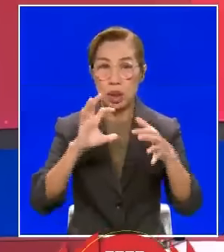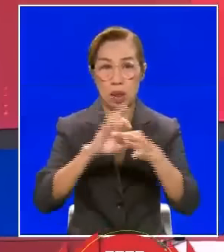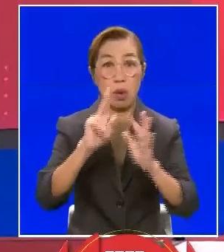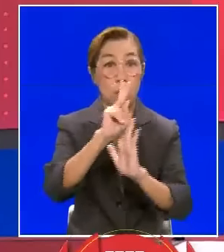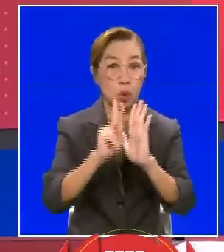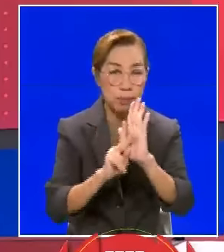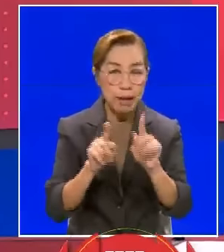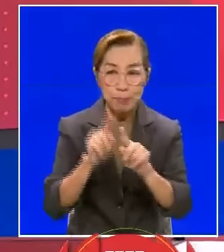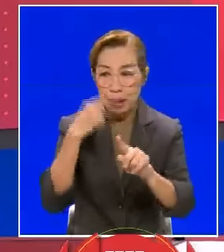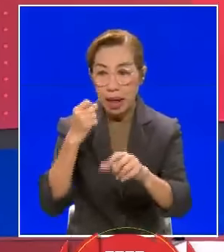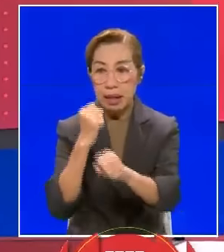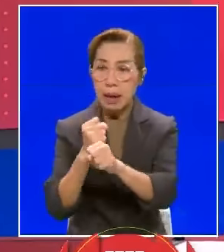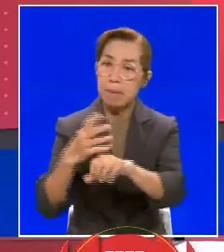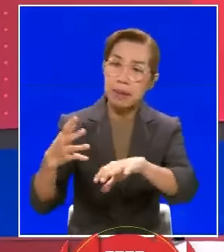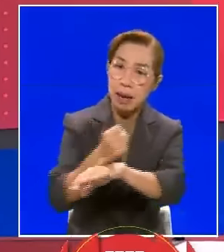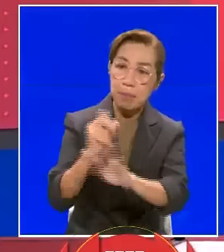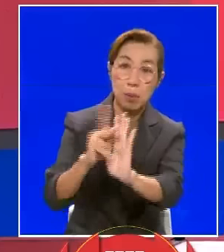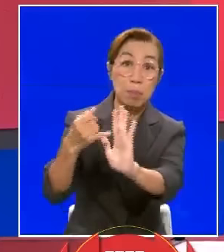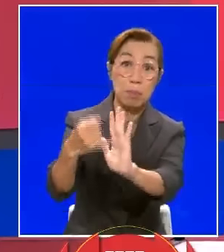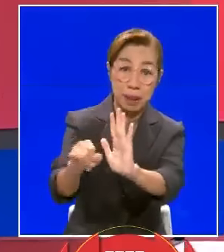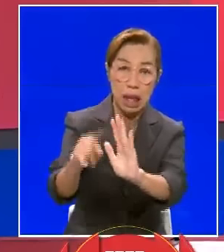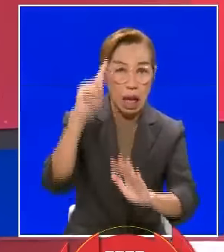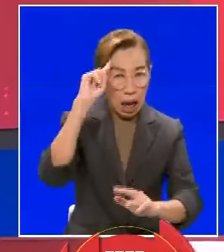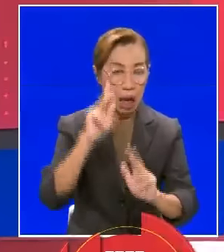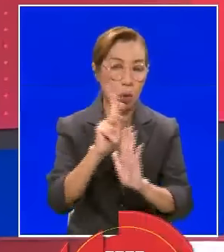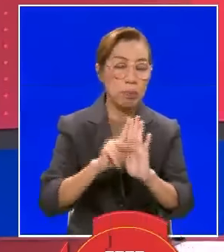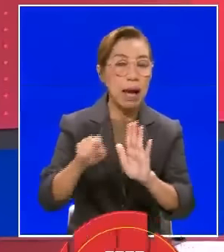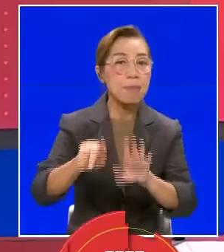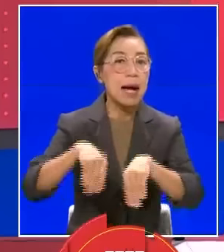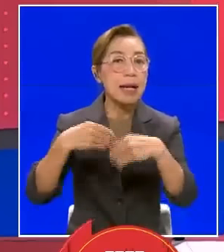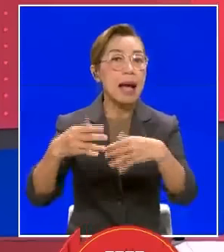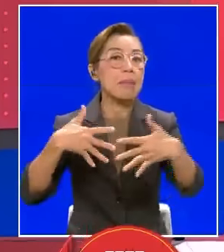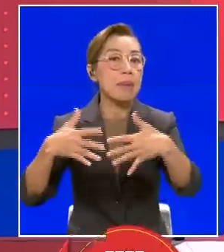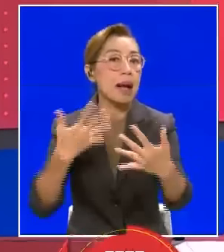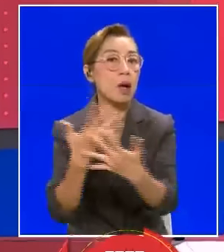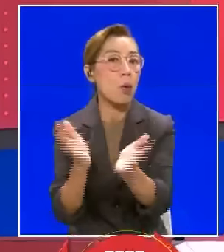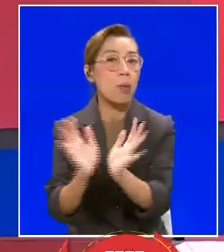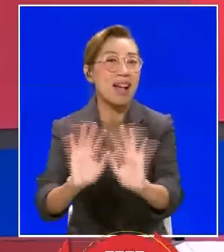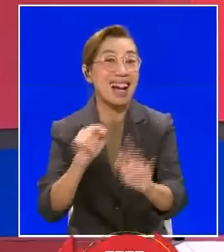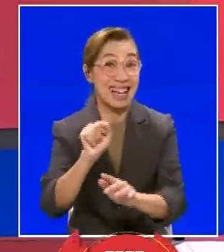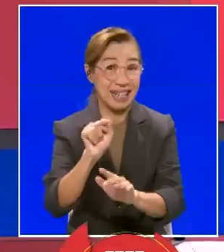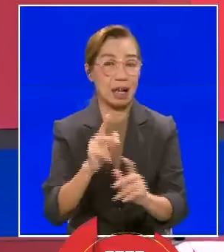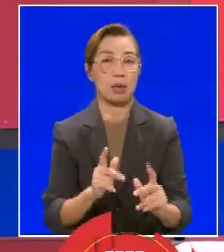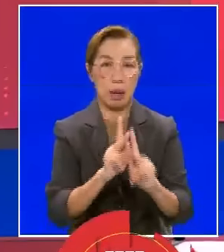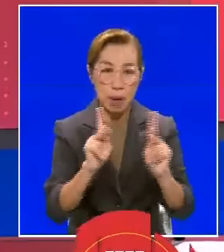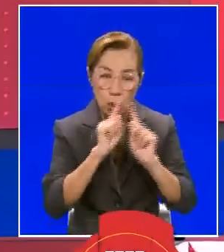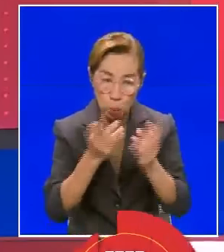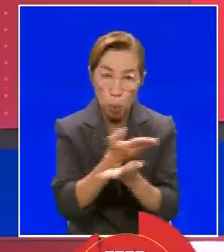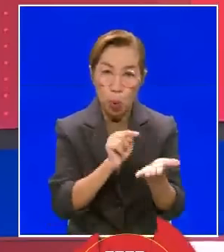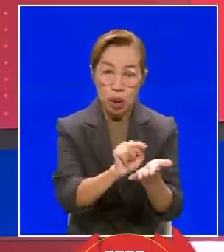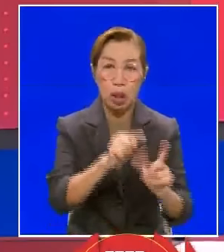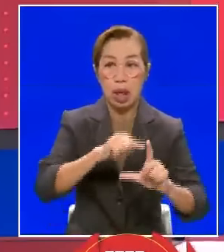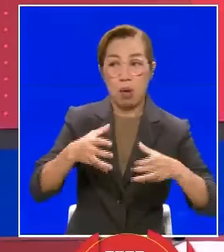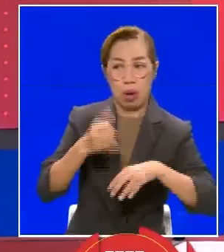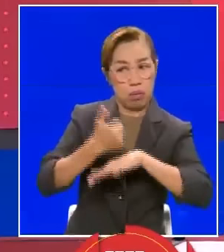รมอะไรเขาก็จะมีการพูดคุยกันด้วยซึ่งเรื่องนี้หัวหน้าพรรคก้าวไกลเองก็บอกเลยนะคะว่ารัฐบาลควรที่จะเอาจริงเอาจังกับเรื่